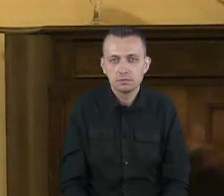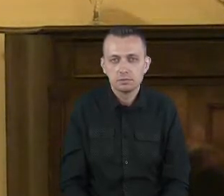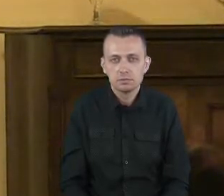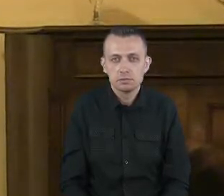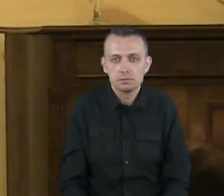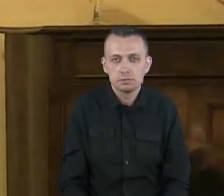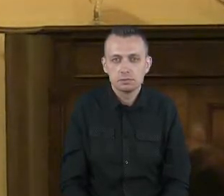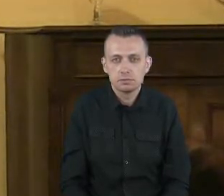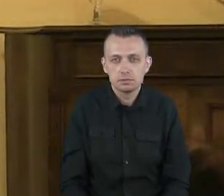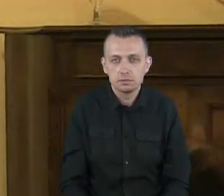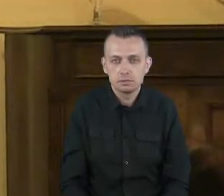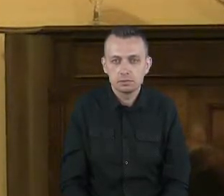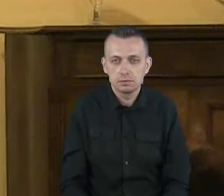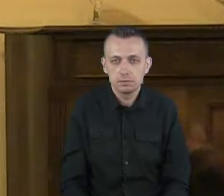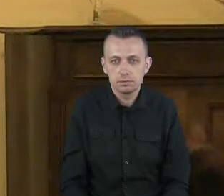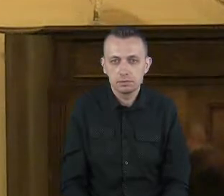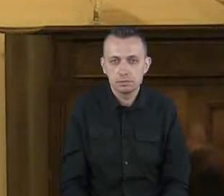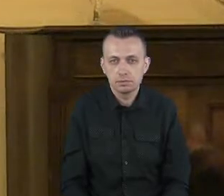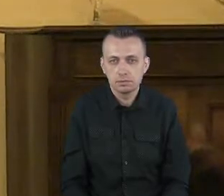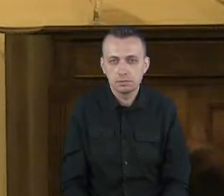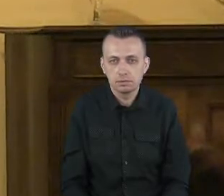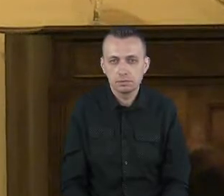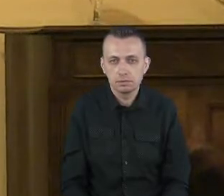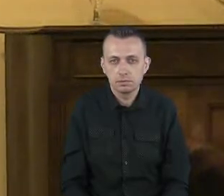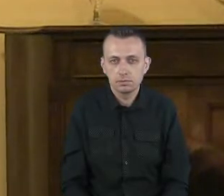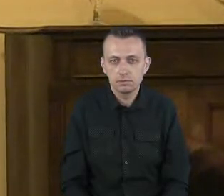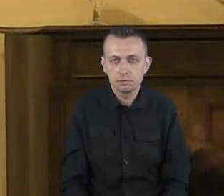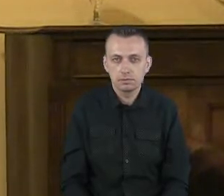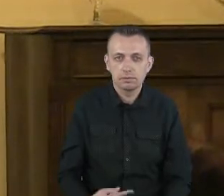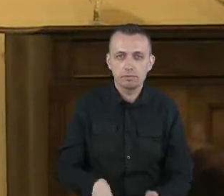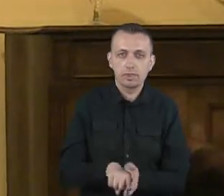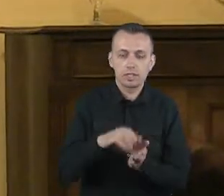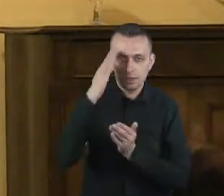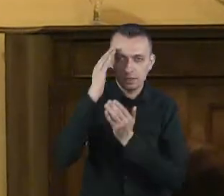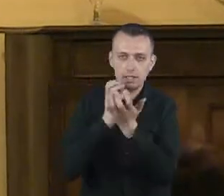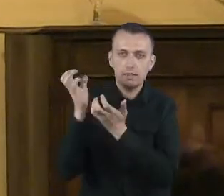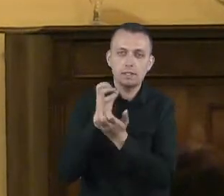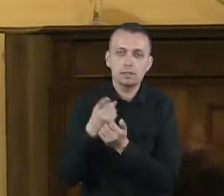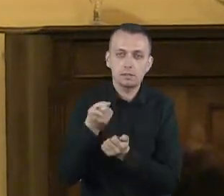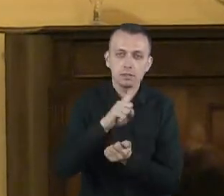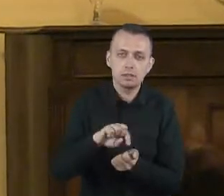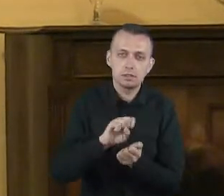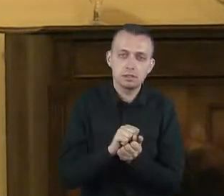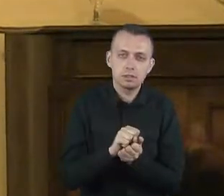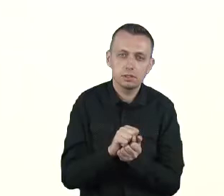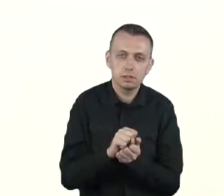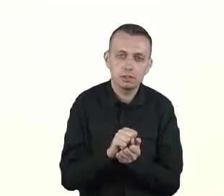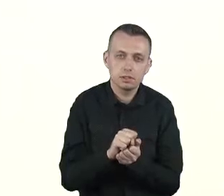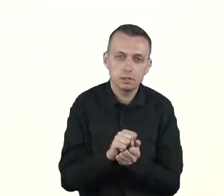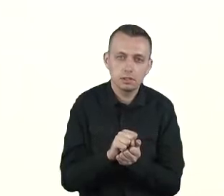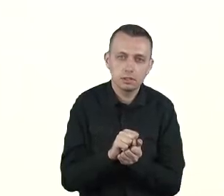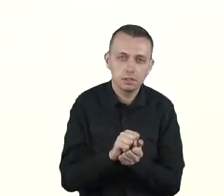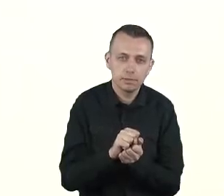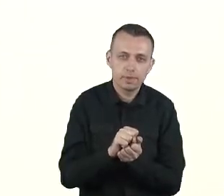gdy wiosna nad ziemią szaleje od psu. Dla Wiadomości Dnia Radosław Wąs.